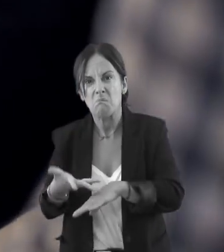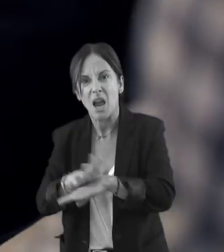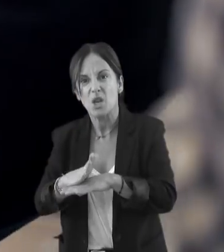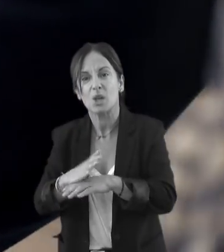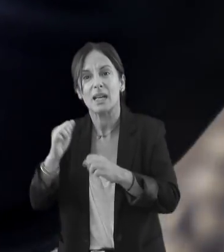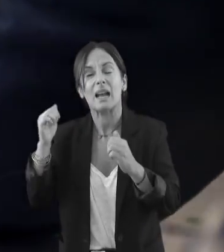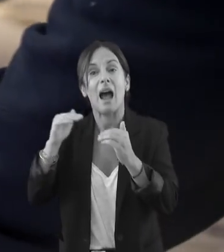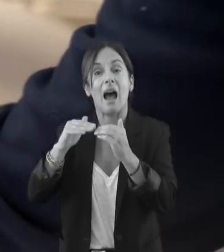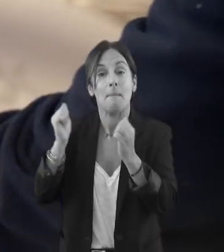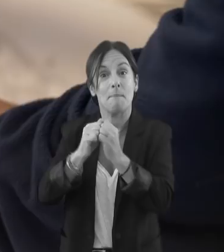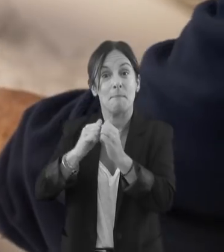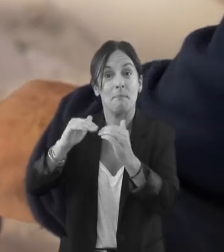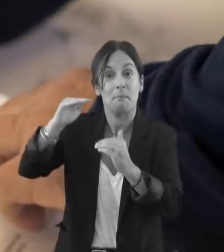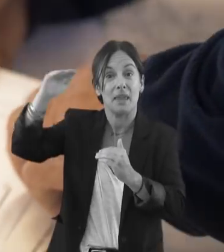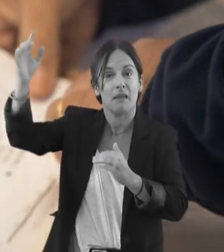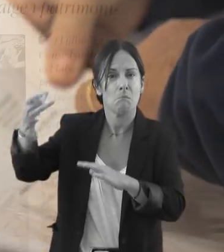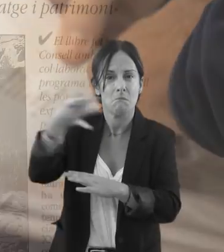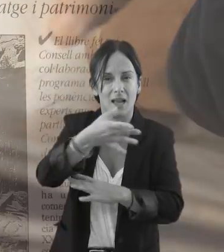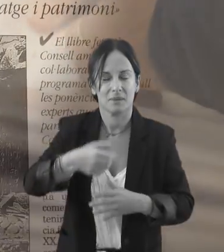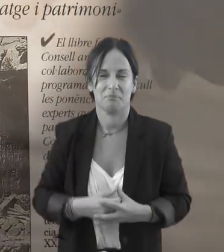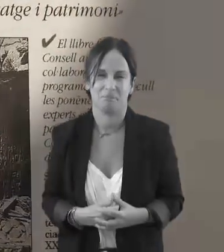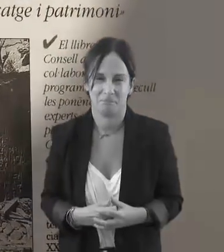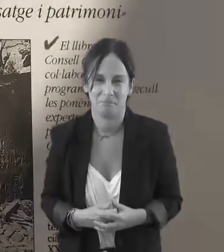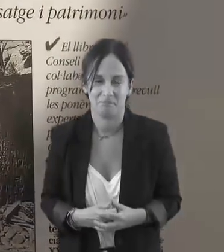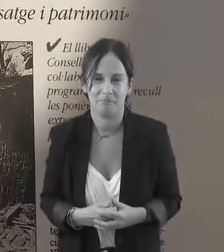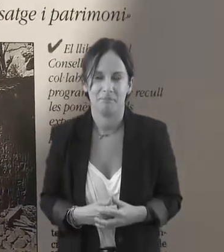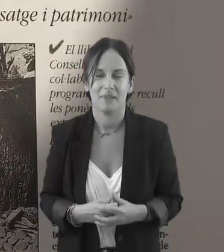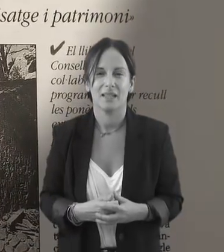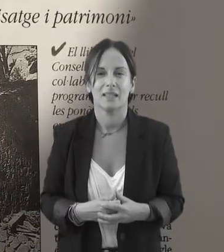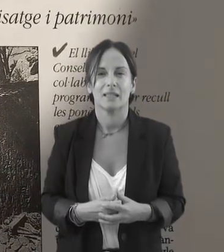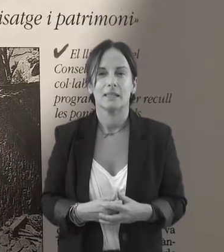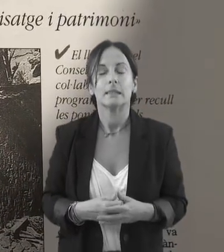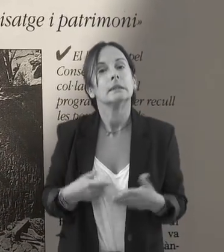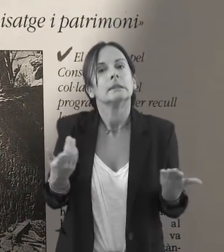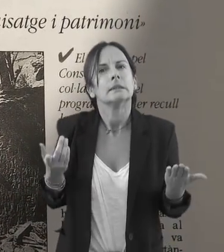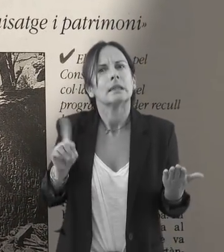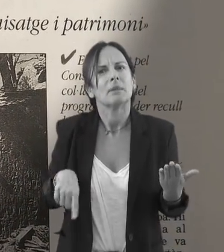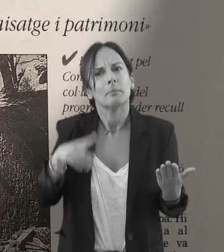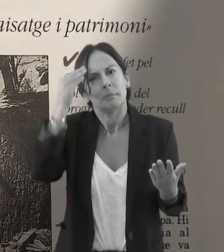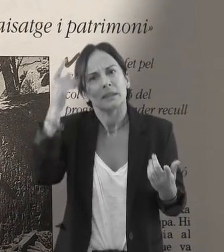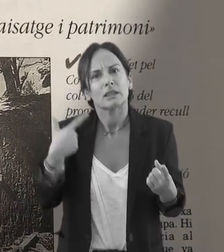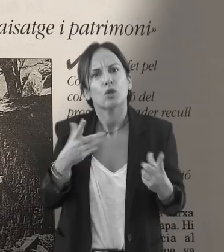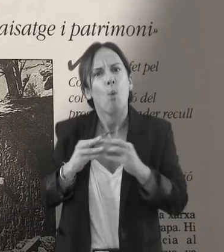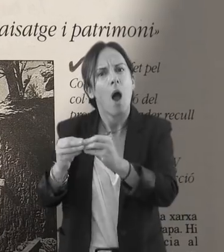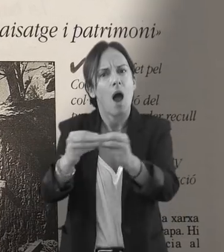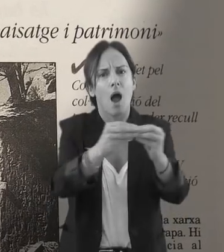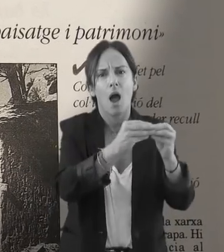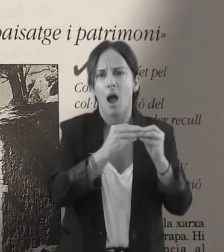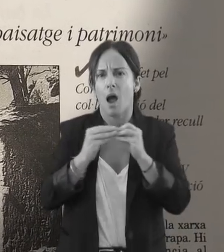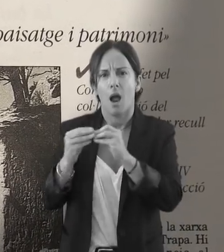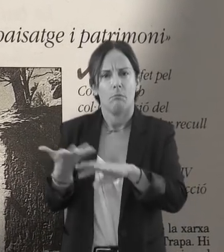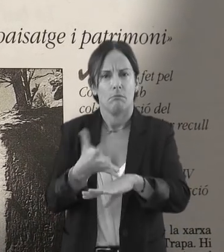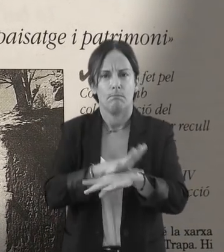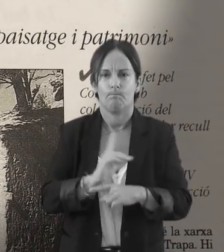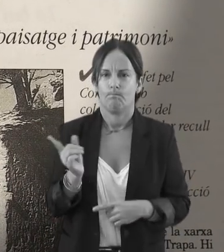ser veure la quantitat de camp marjat que hi havia. Va sortir que quasi un 25% de la